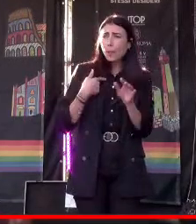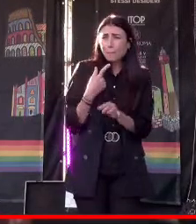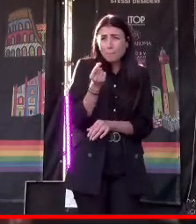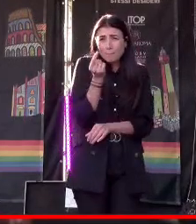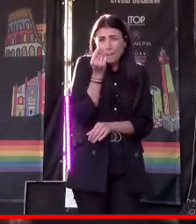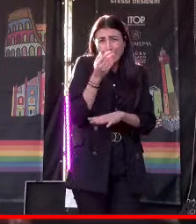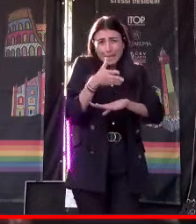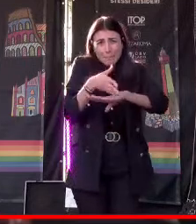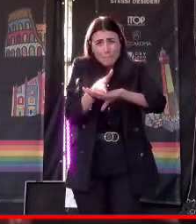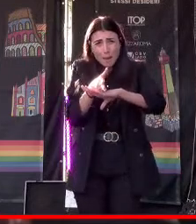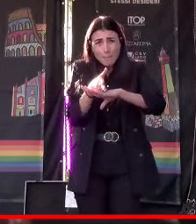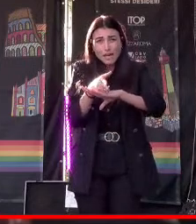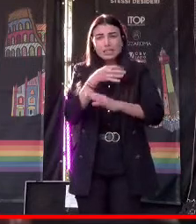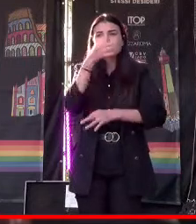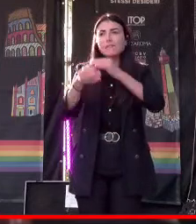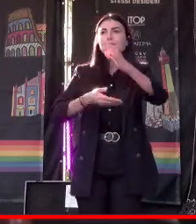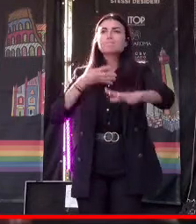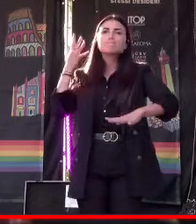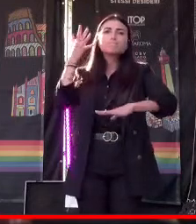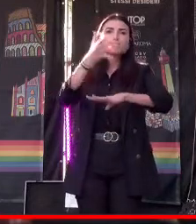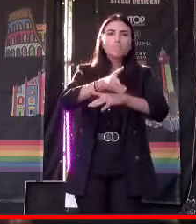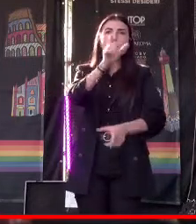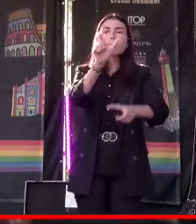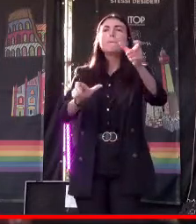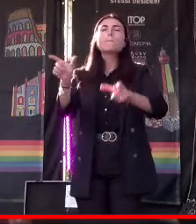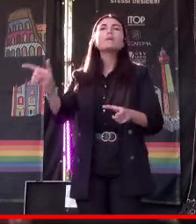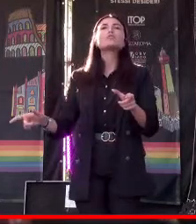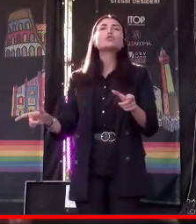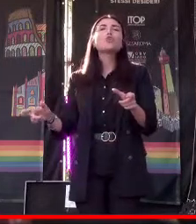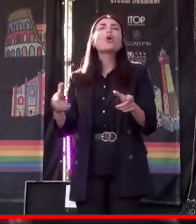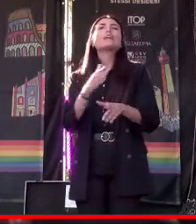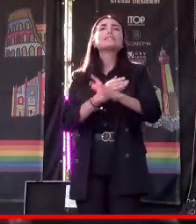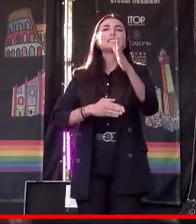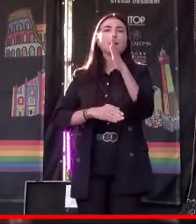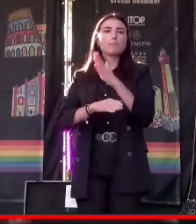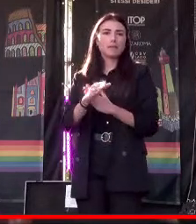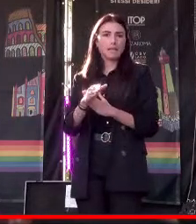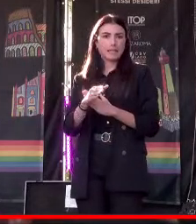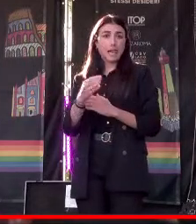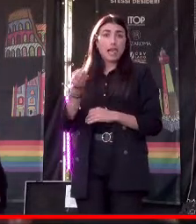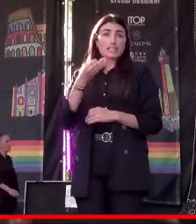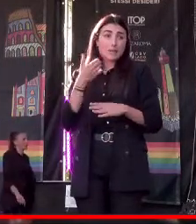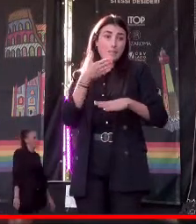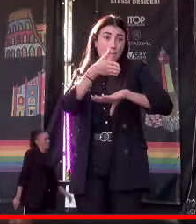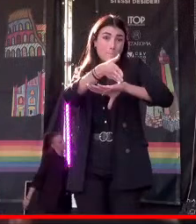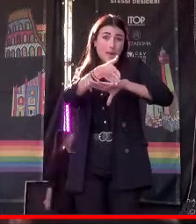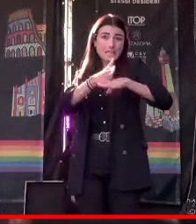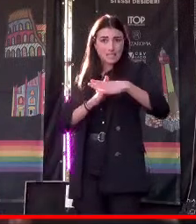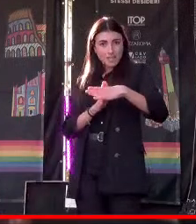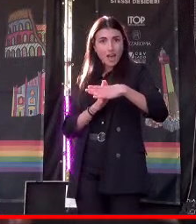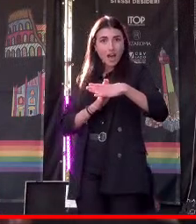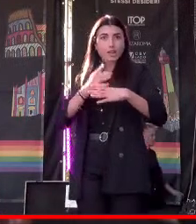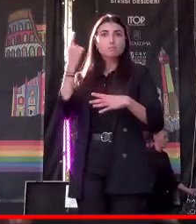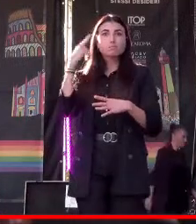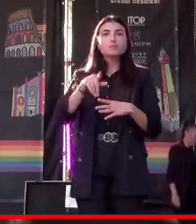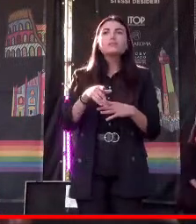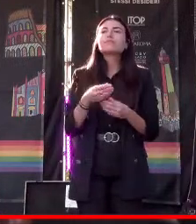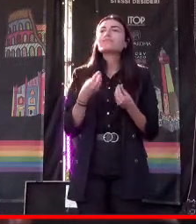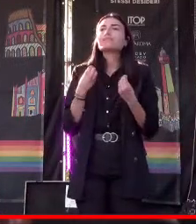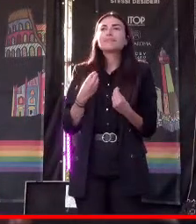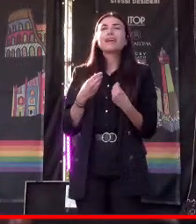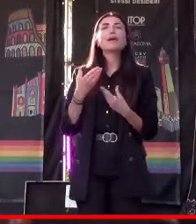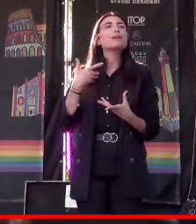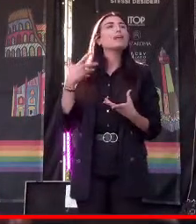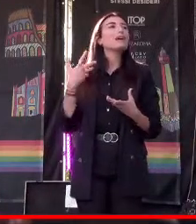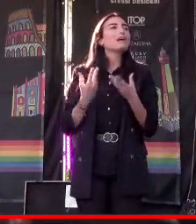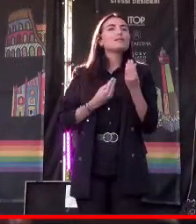parte, quindi la fruizione delle persone con disabilità di determinati luoghi è sempre parziale, perché non ci si mette in gioco, è sempre